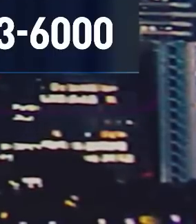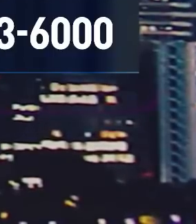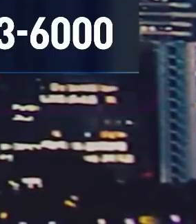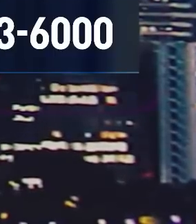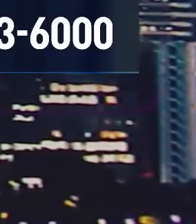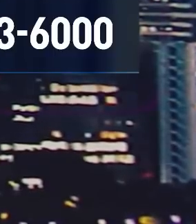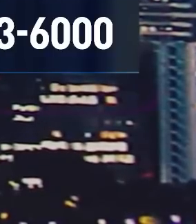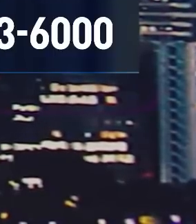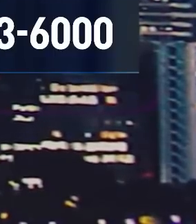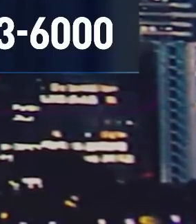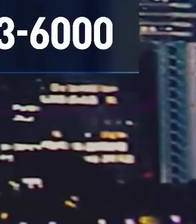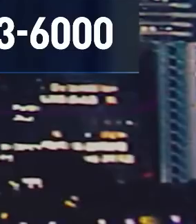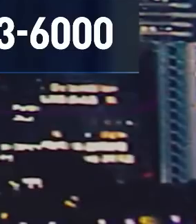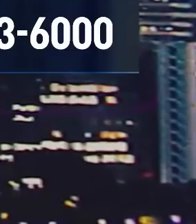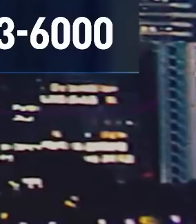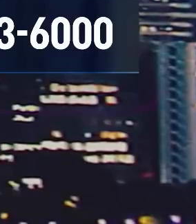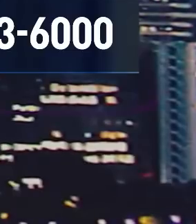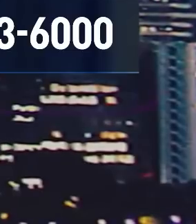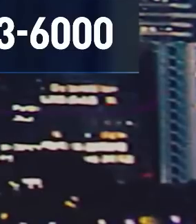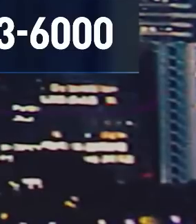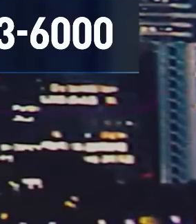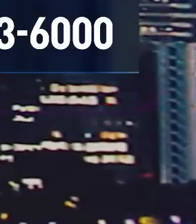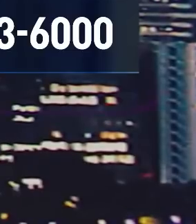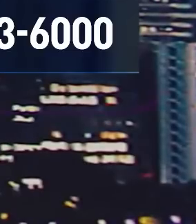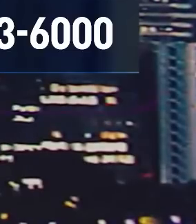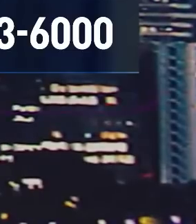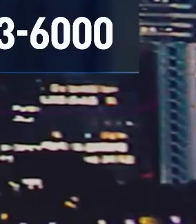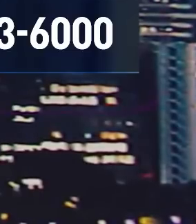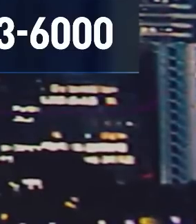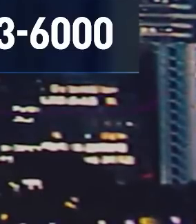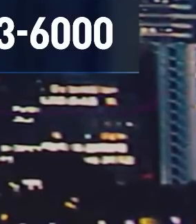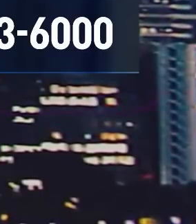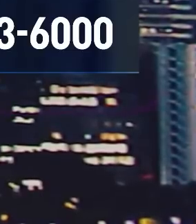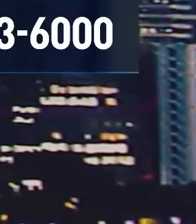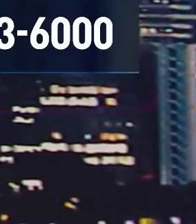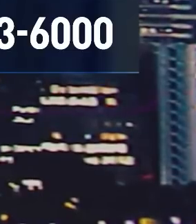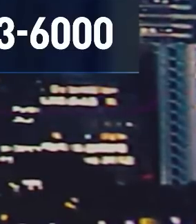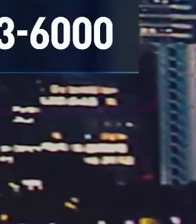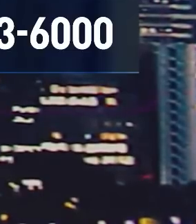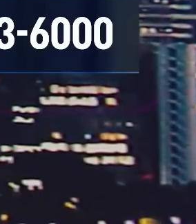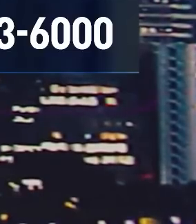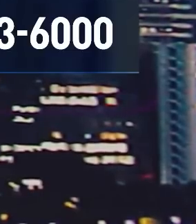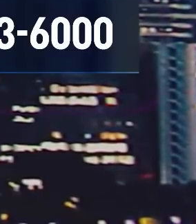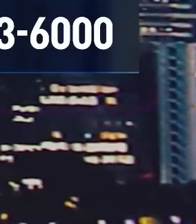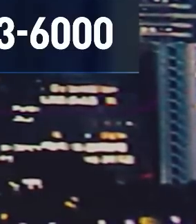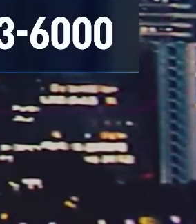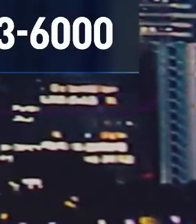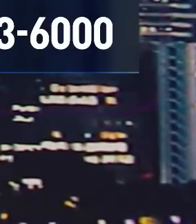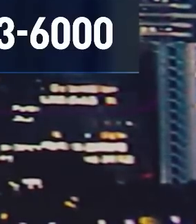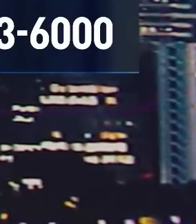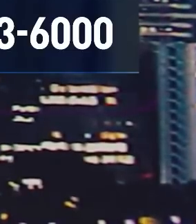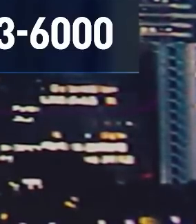저희가 열심히 취재하도록 하겠습니다 항상 SBS 뉴스를 시청해 주셔서 대단히 고맙습니다